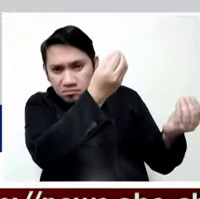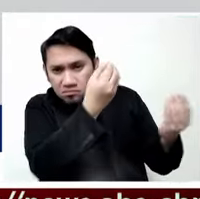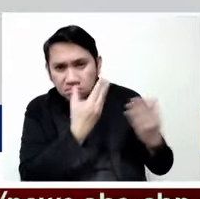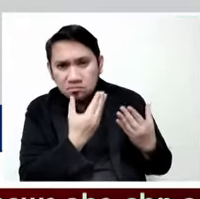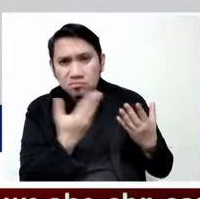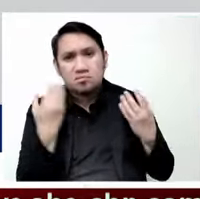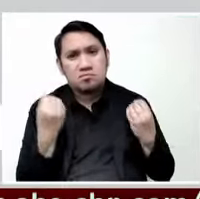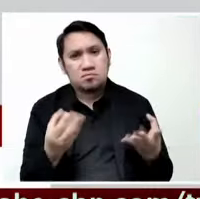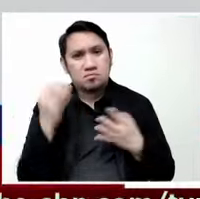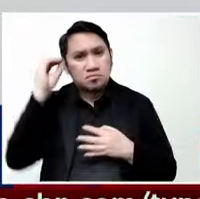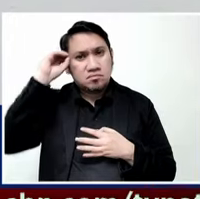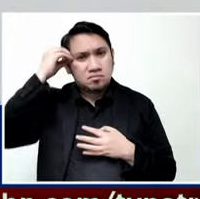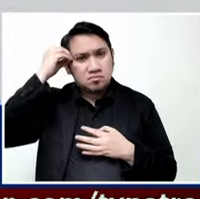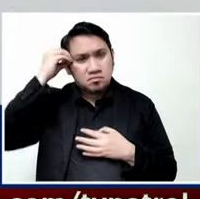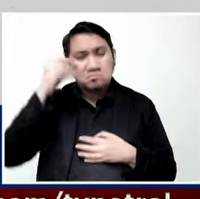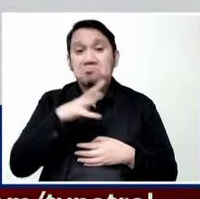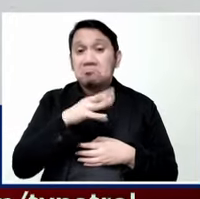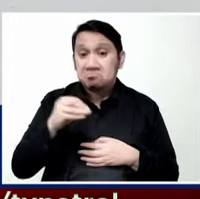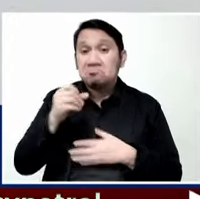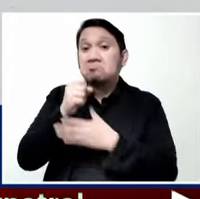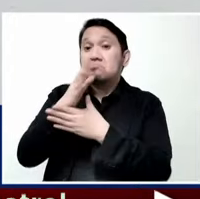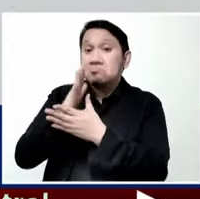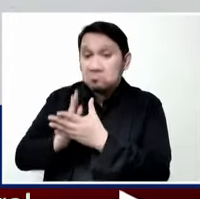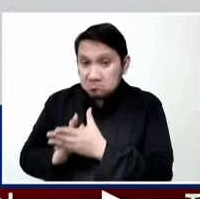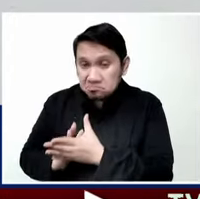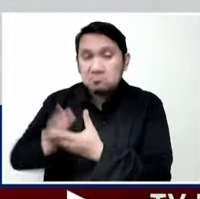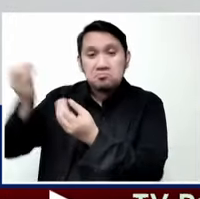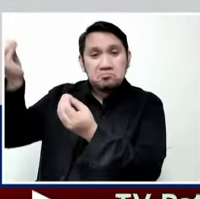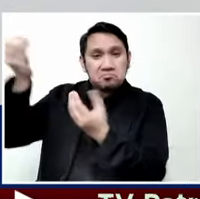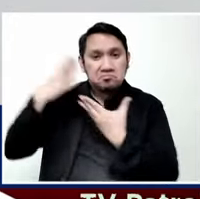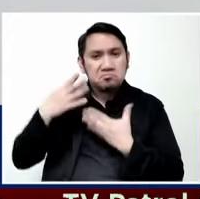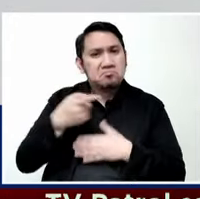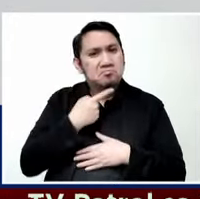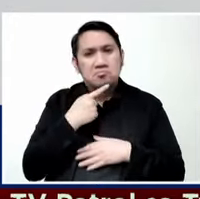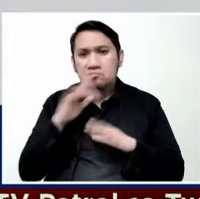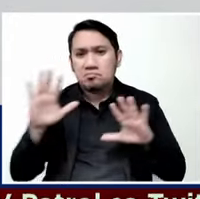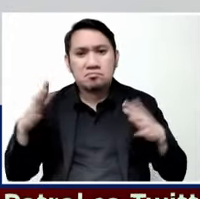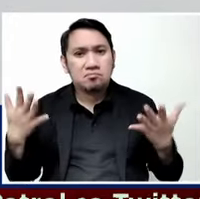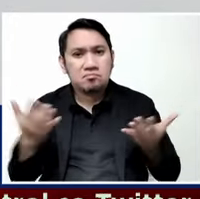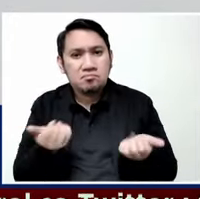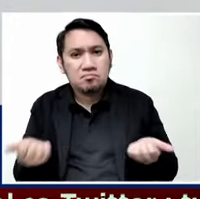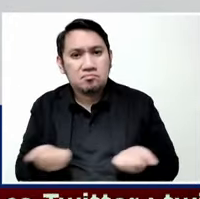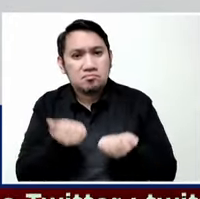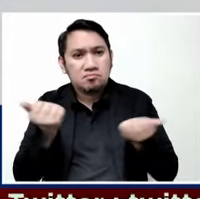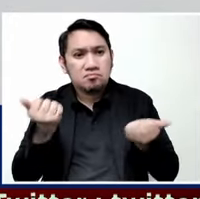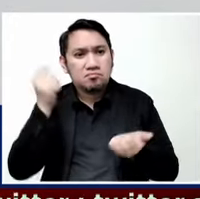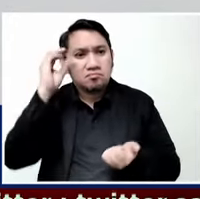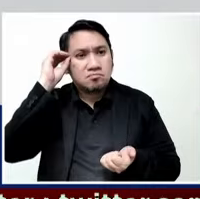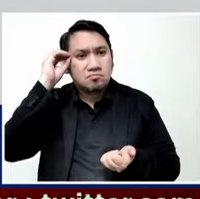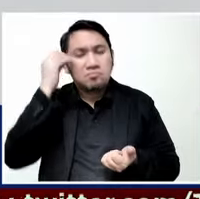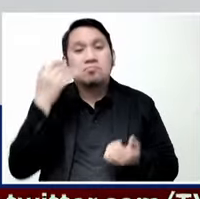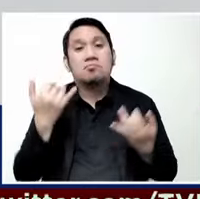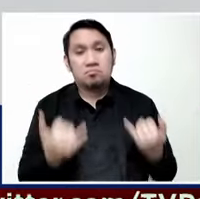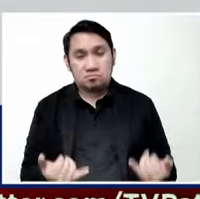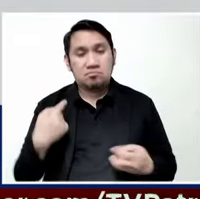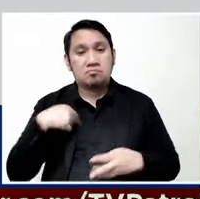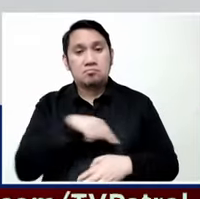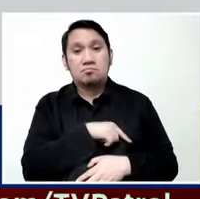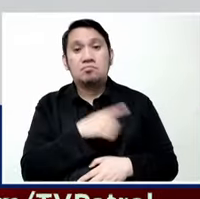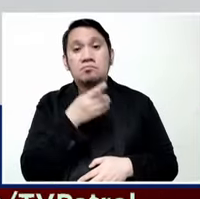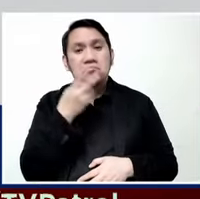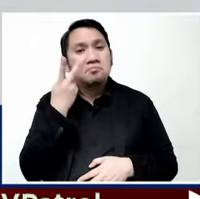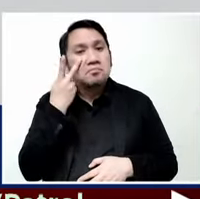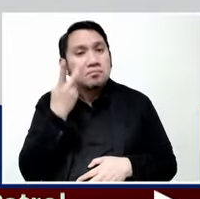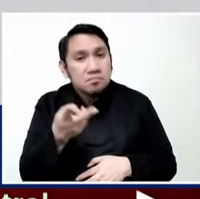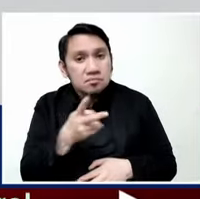Pilipinas. Maraming rin naman nagsasabi, walang onion sa Pilipinas. Ang sa aming sinasabi, titingnan natin kung talagang walang